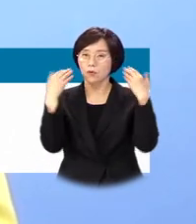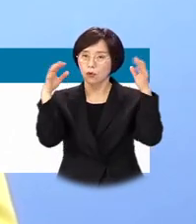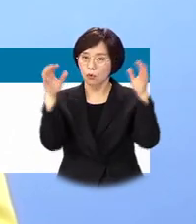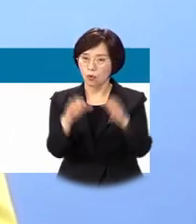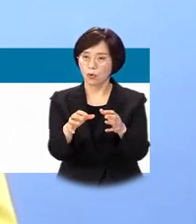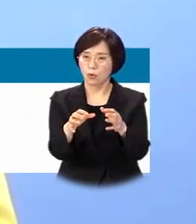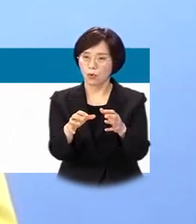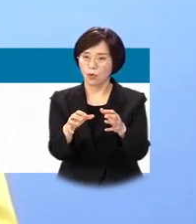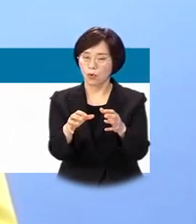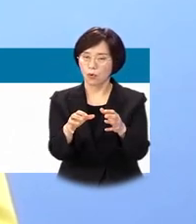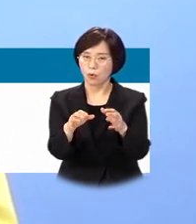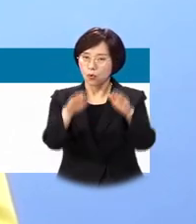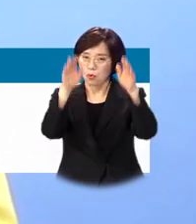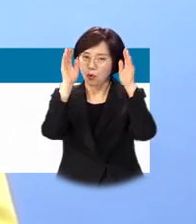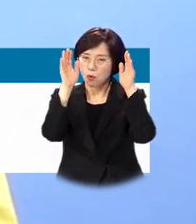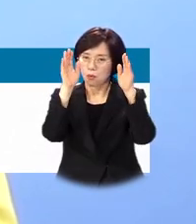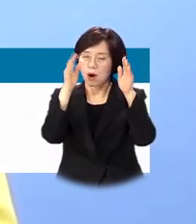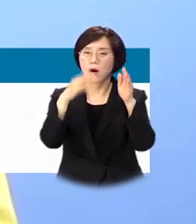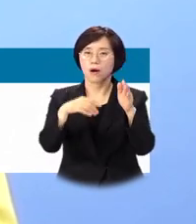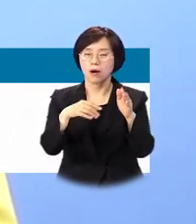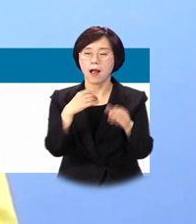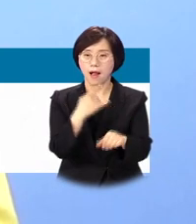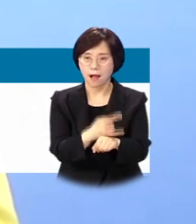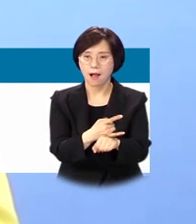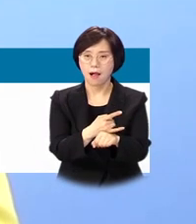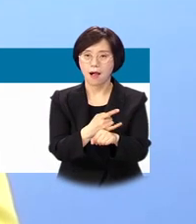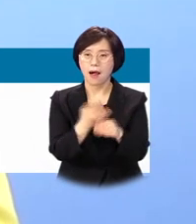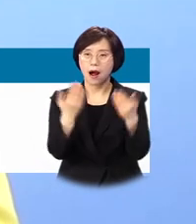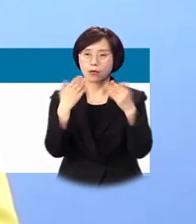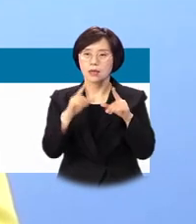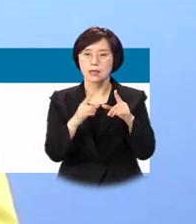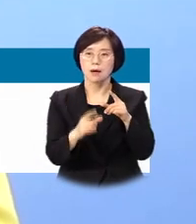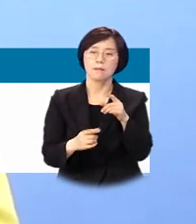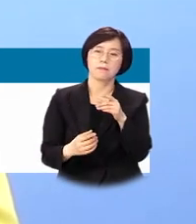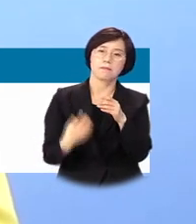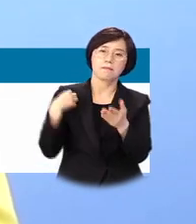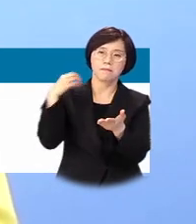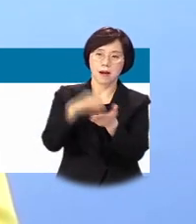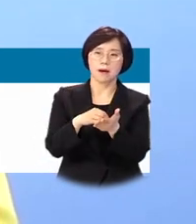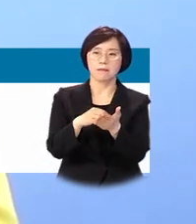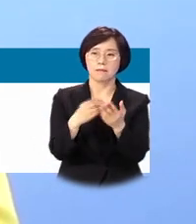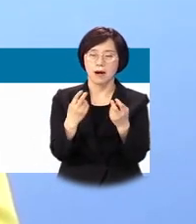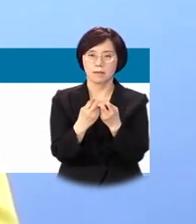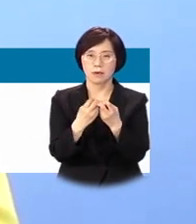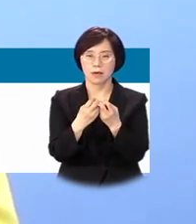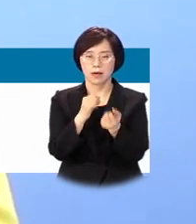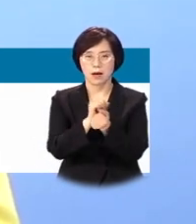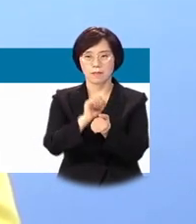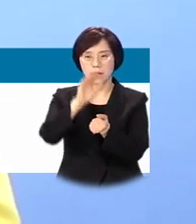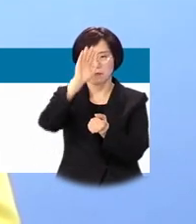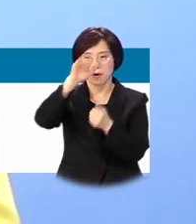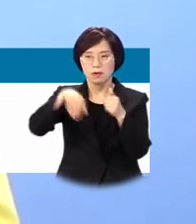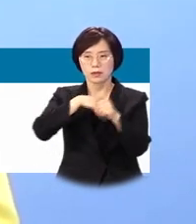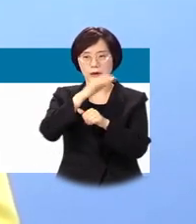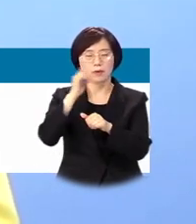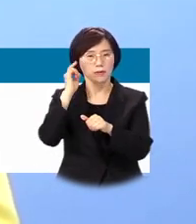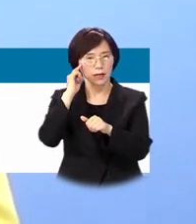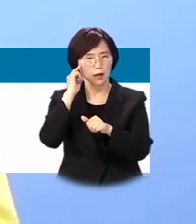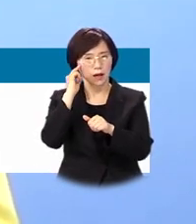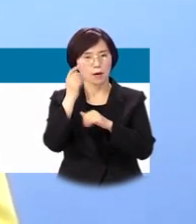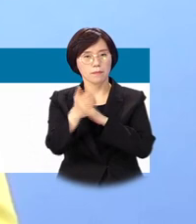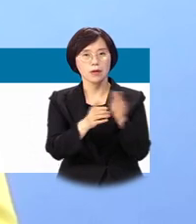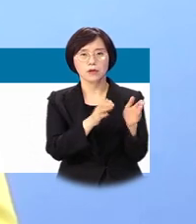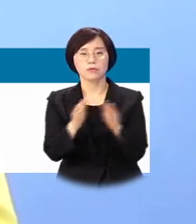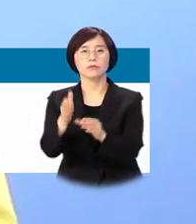등교를 많이 할 수 있도록 해서 학교가 일상을 되찾도록 하는 그런 방향으로 어제도 그간 읍장